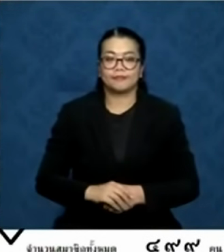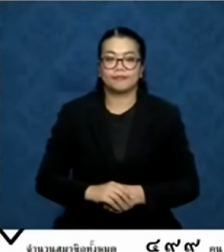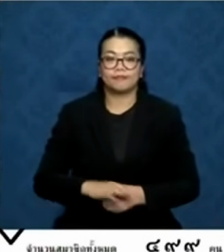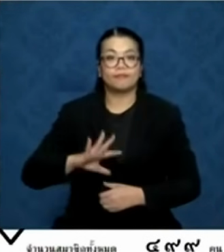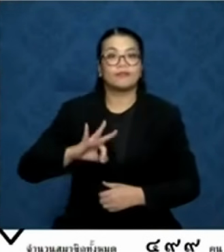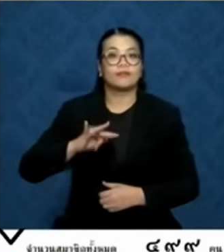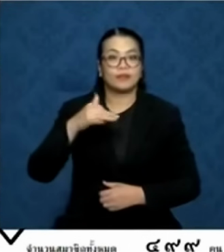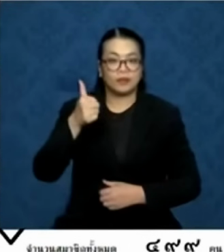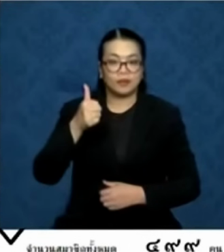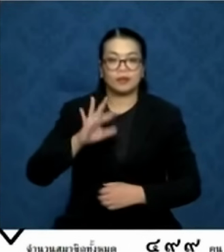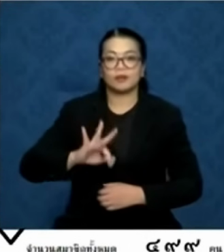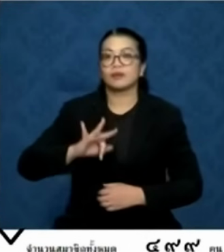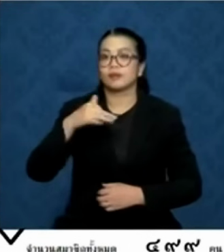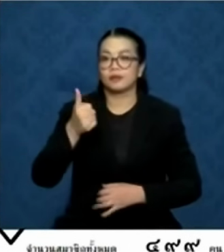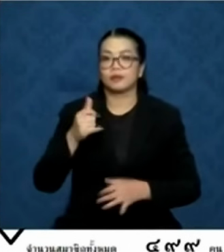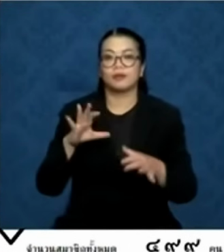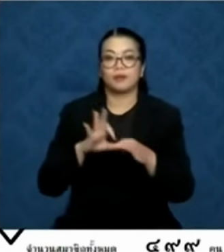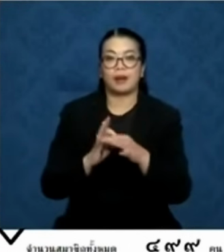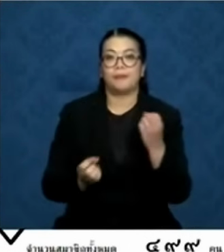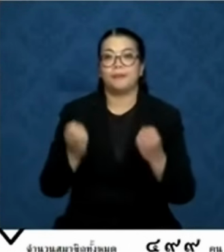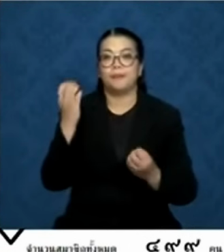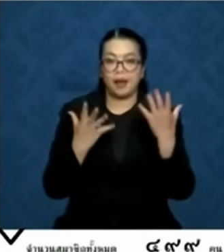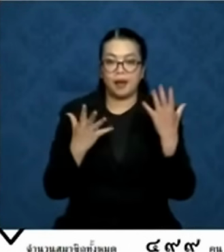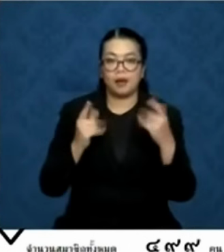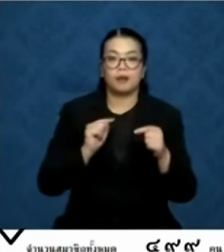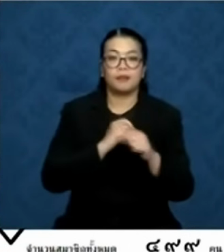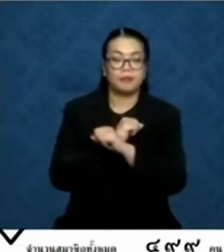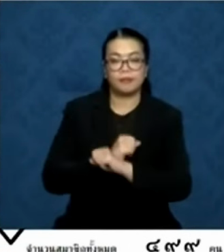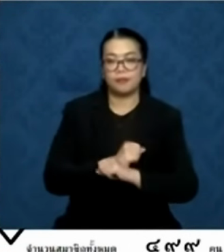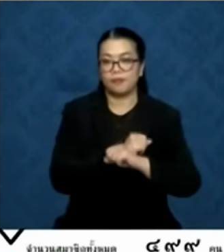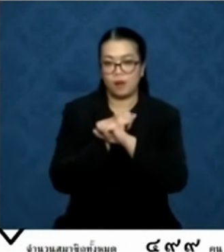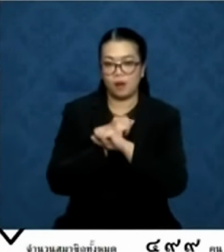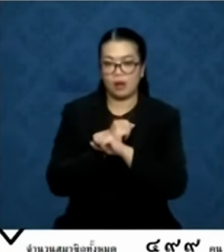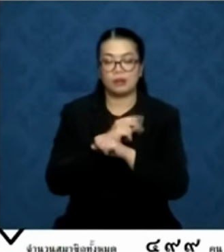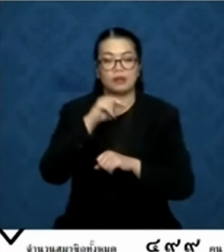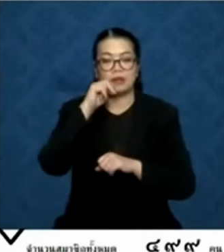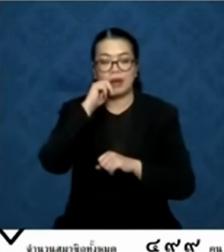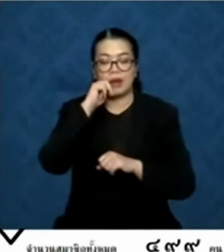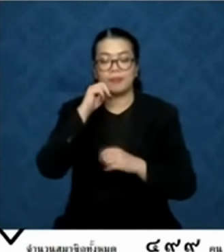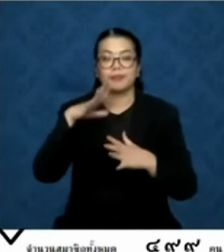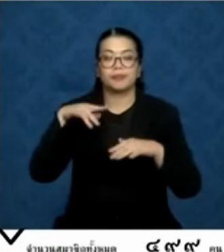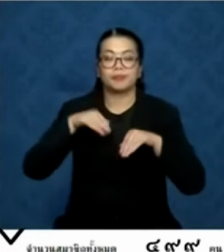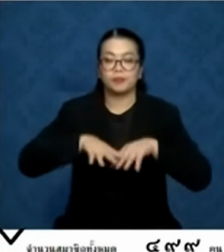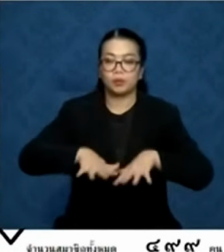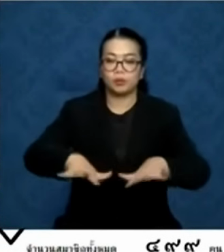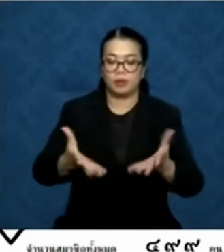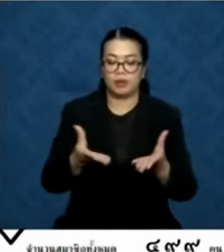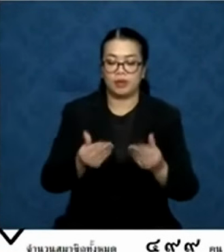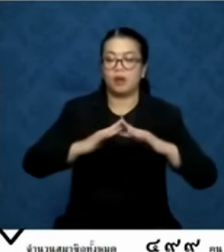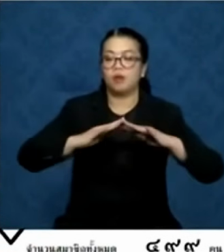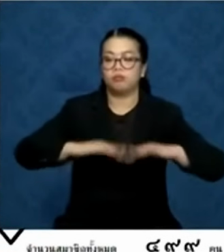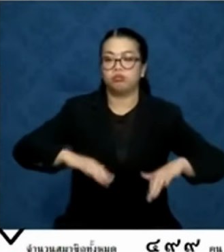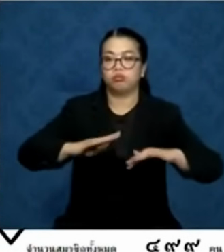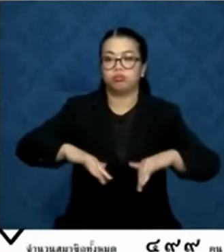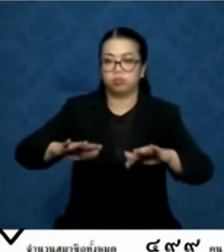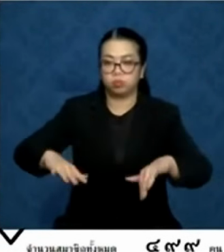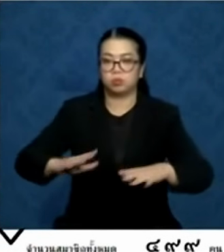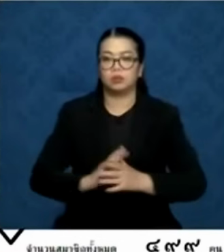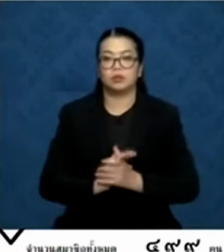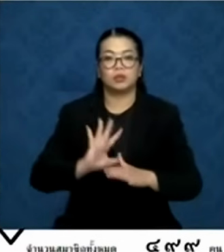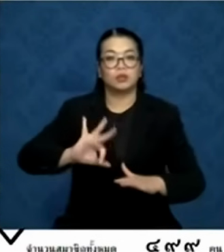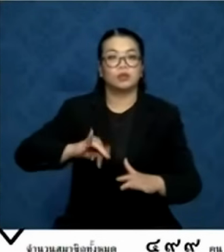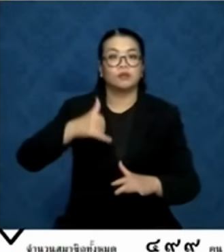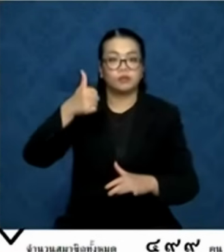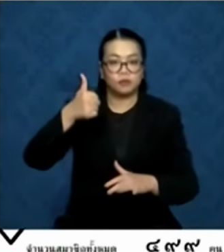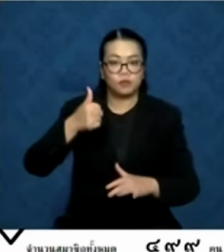สถาบันสภาพป่าต้นน้ำป้องกันการชะล้างพังทลายของดินและฟื้นฟูป่าต้นน้ำ